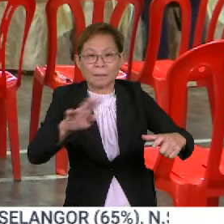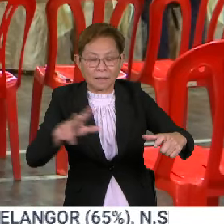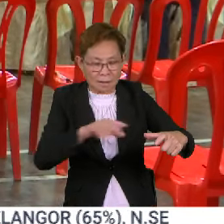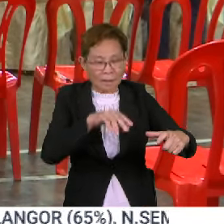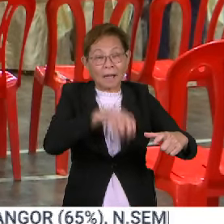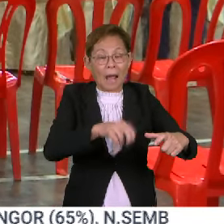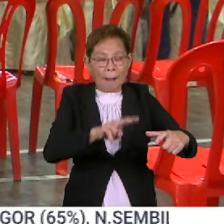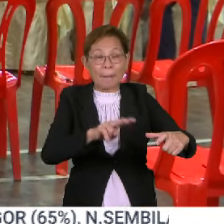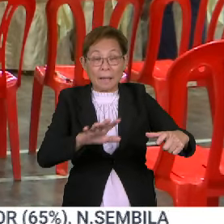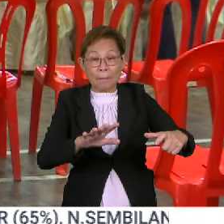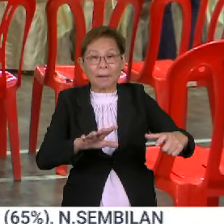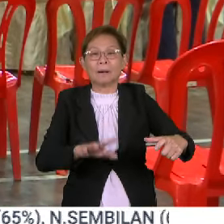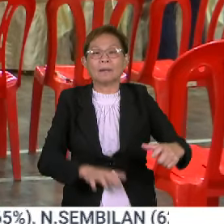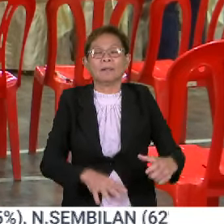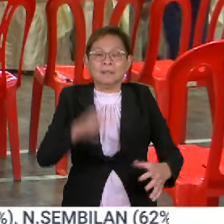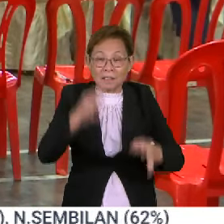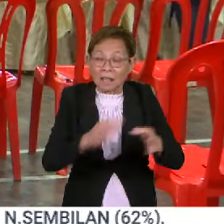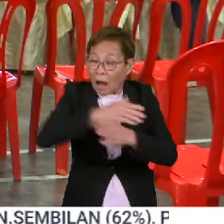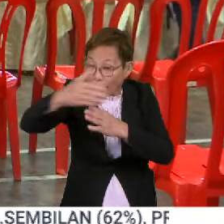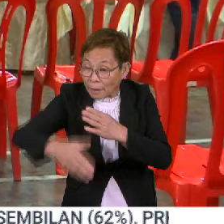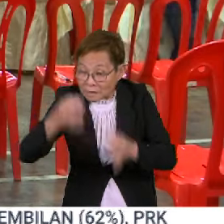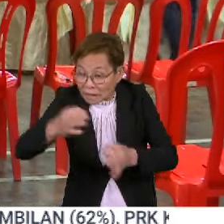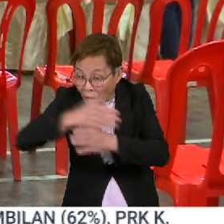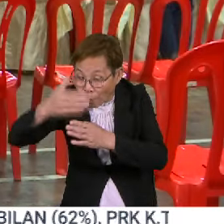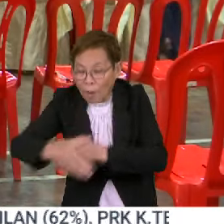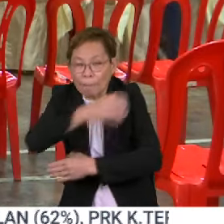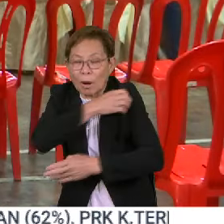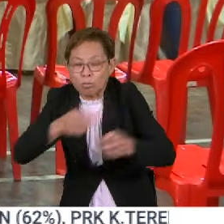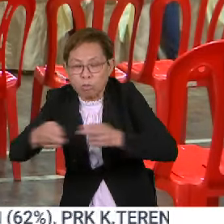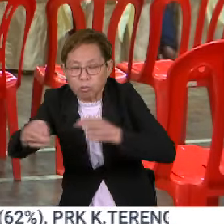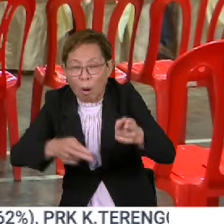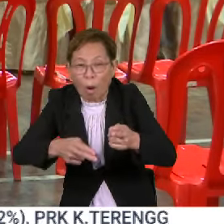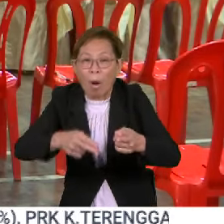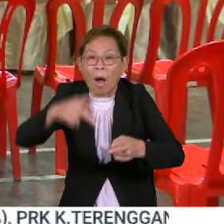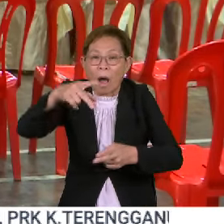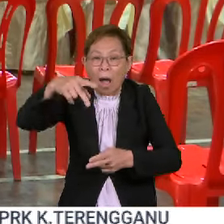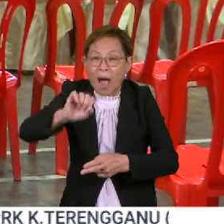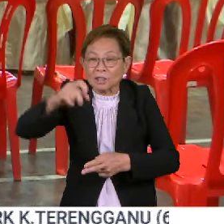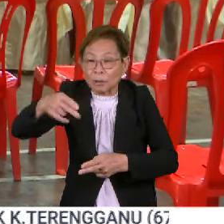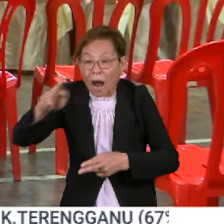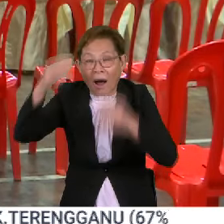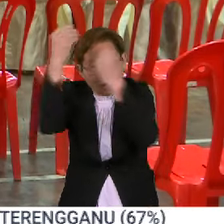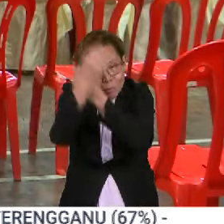N45 Galas. Jika segalanya selesai, kita anggarkan Pegawai Pengurus Pilihan Raya bagi ketiga-tiga